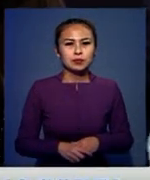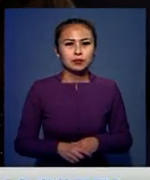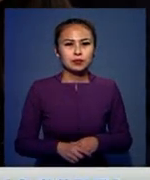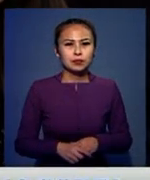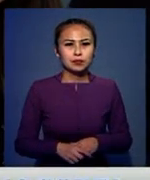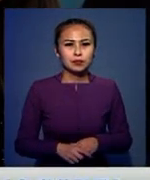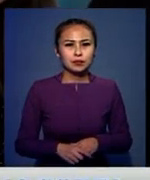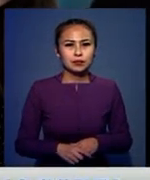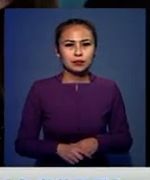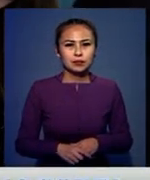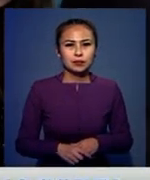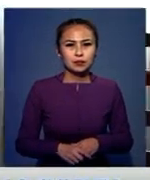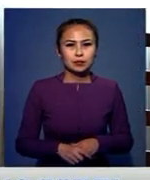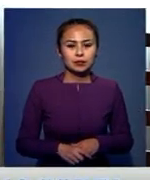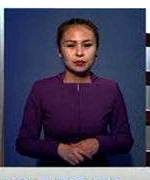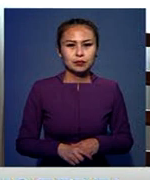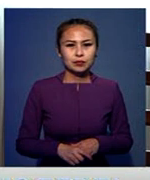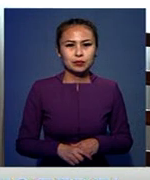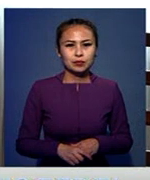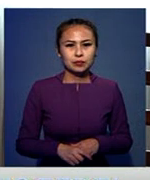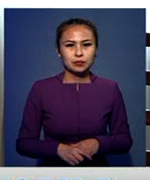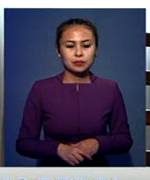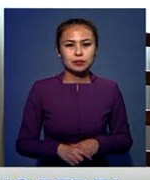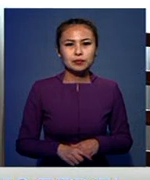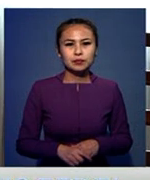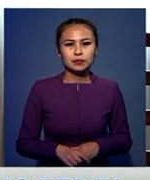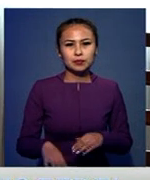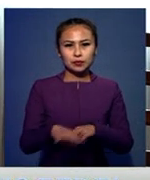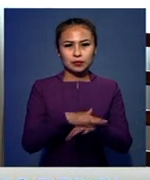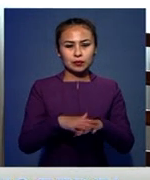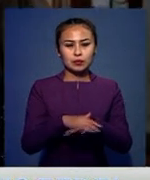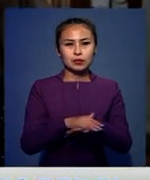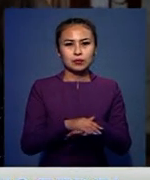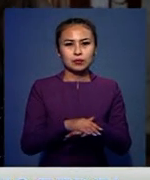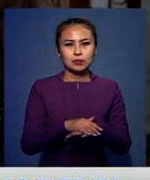азаматтық менің позициям. Енді әрине, елдің аты ел,